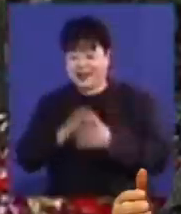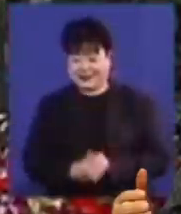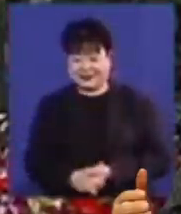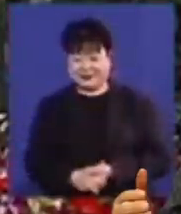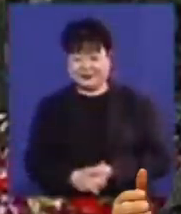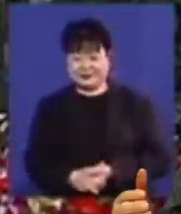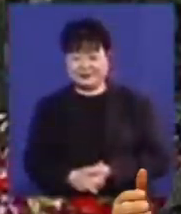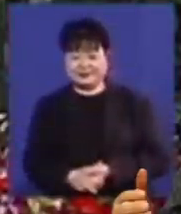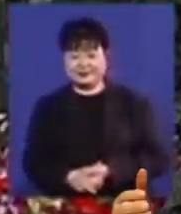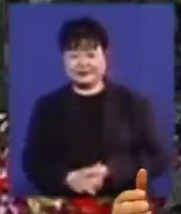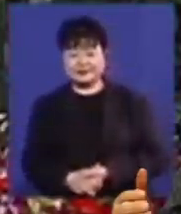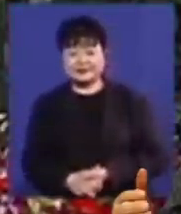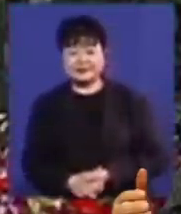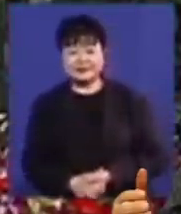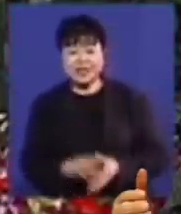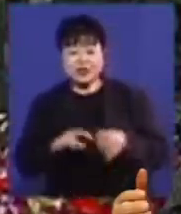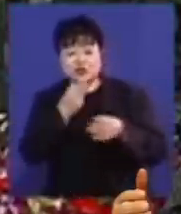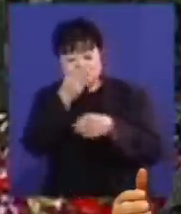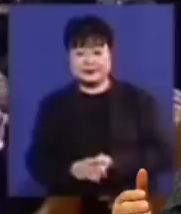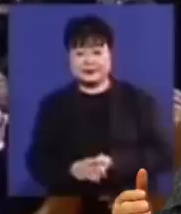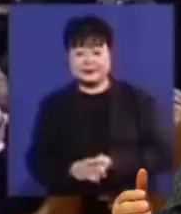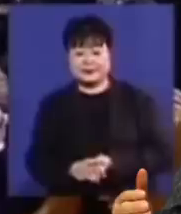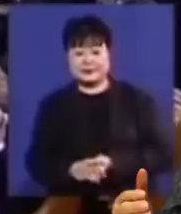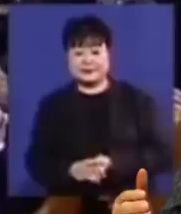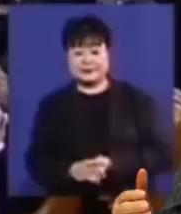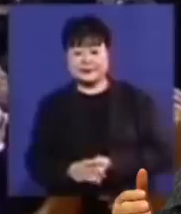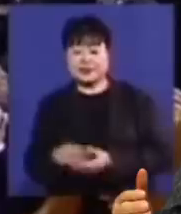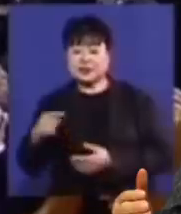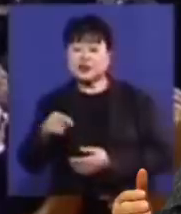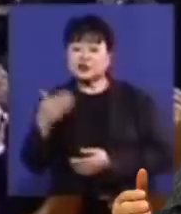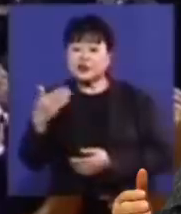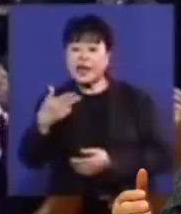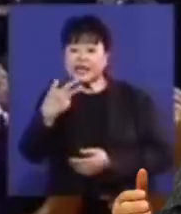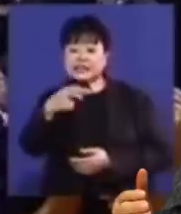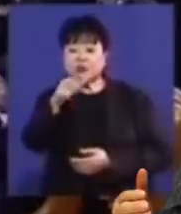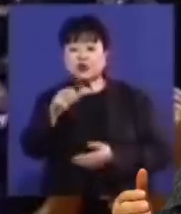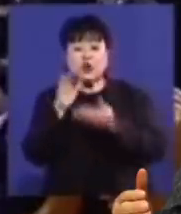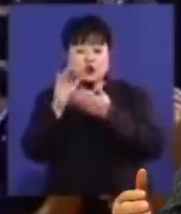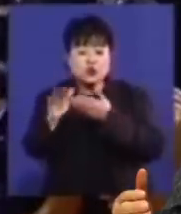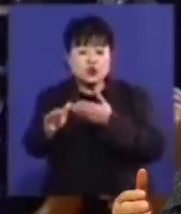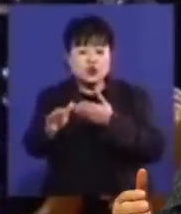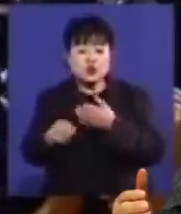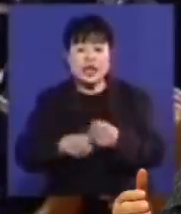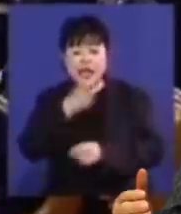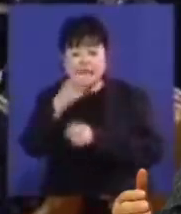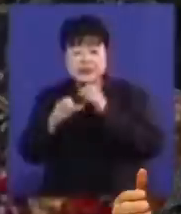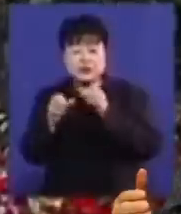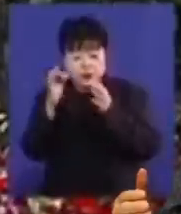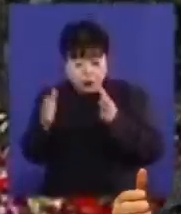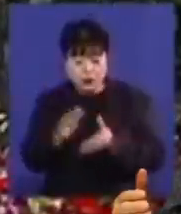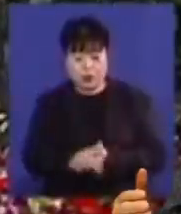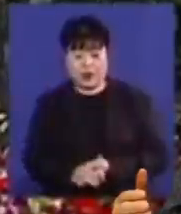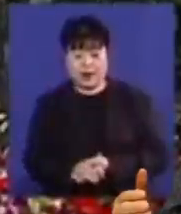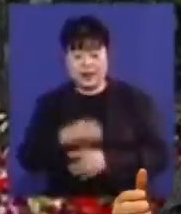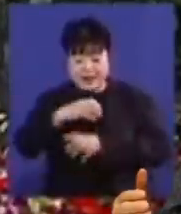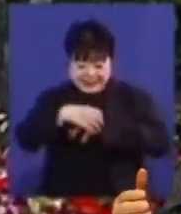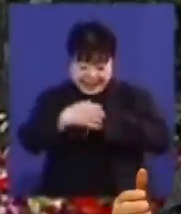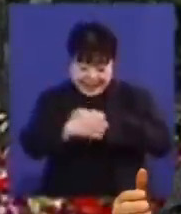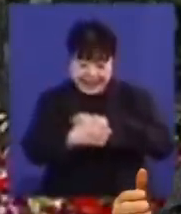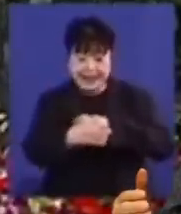우리 교회 여의도 순복음교회도 1975년 이후 지난 35년간 전 세계